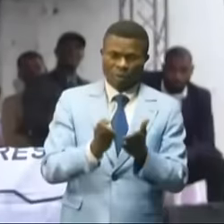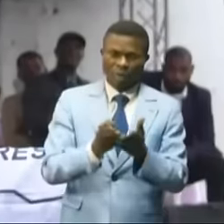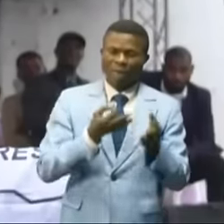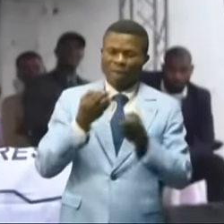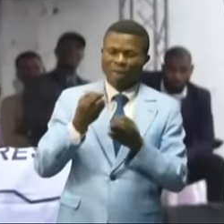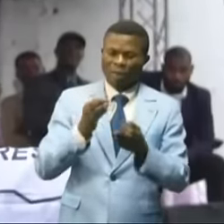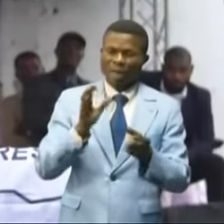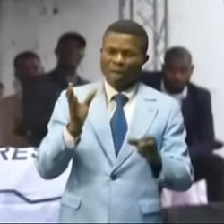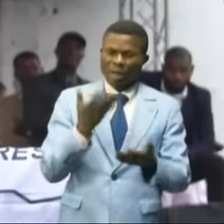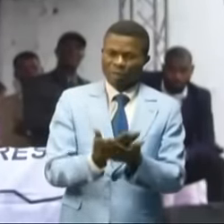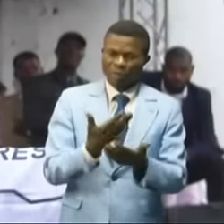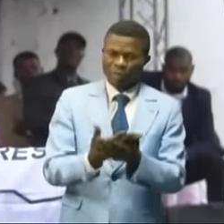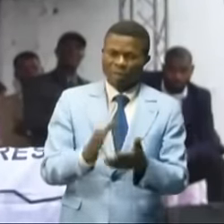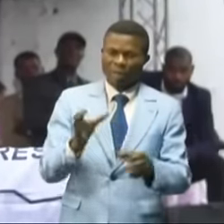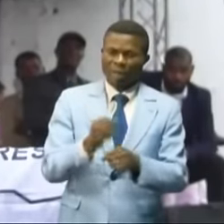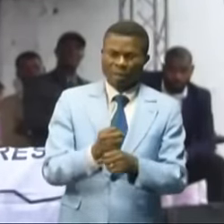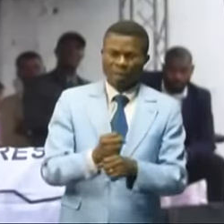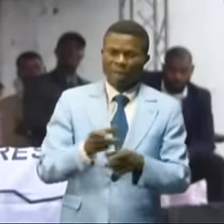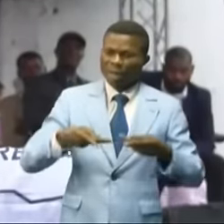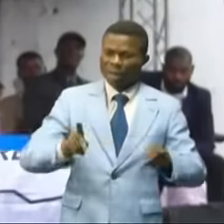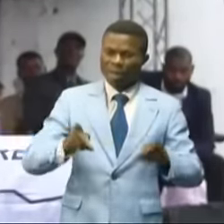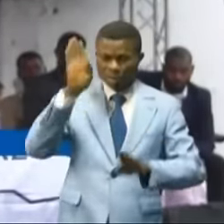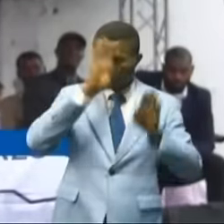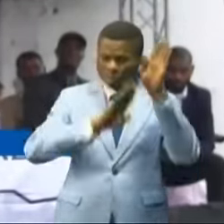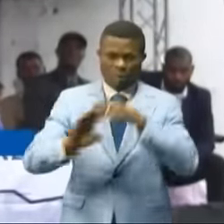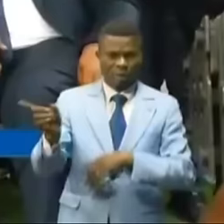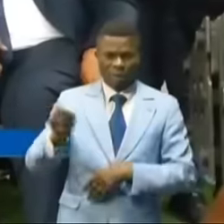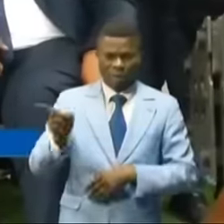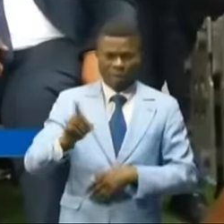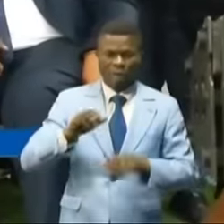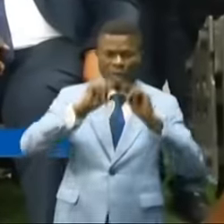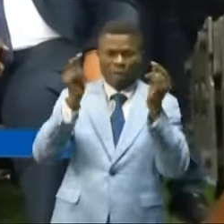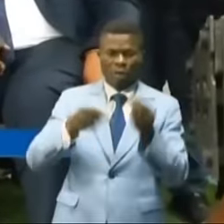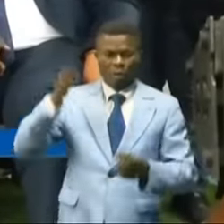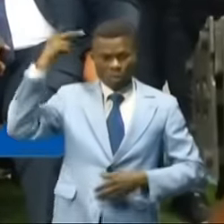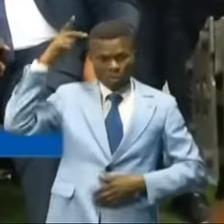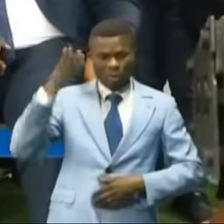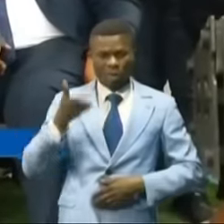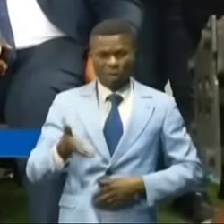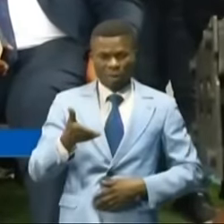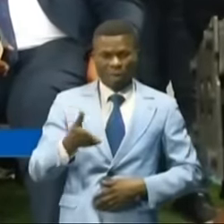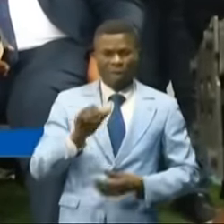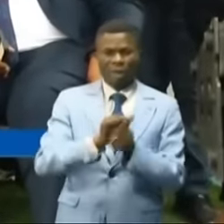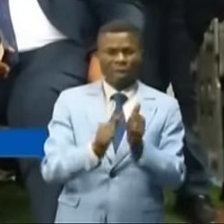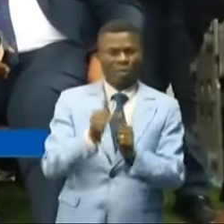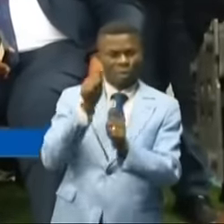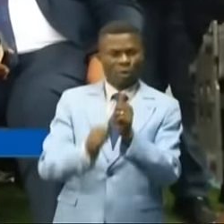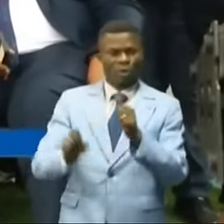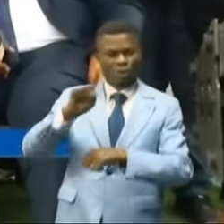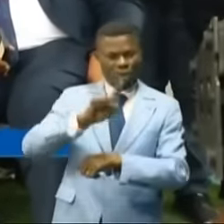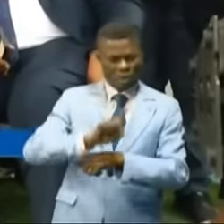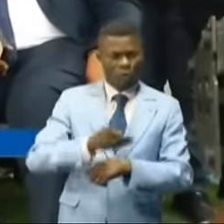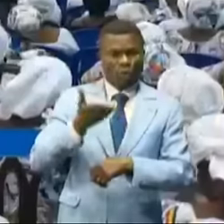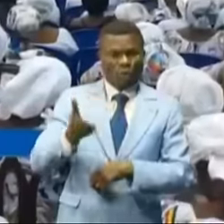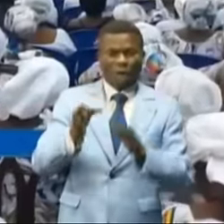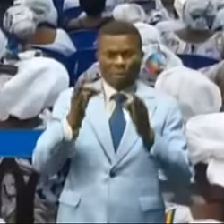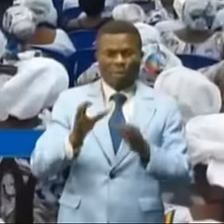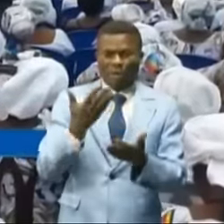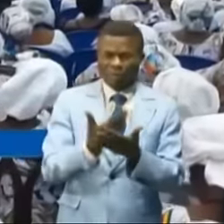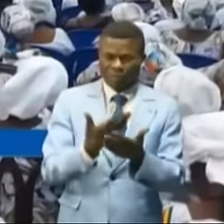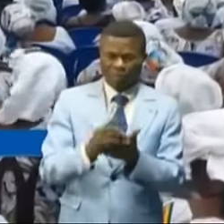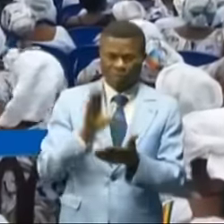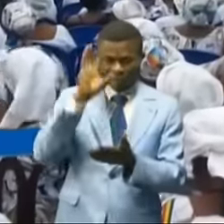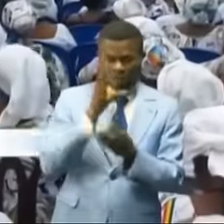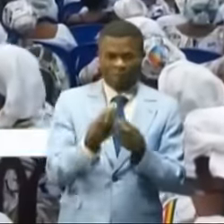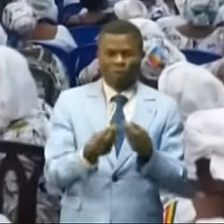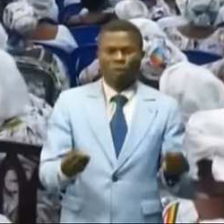parti pour ne pas donner l'occasion aux fossoyeurs du parti de détruire l'œuvre du grand combattant du siècle de la